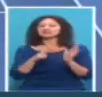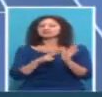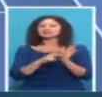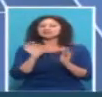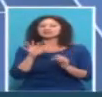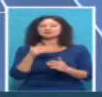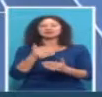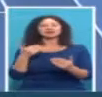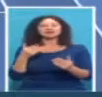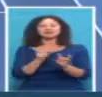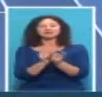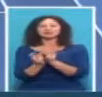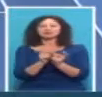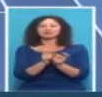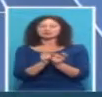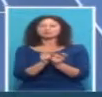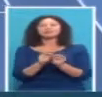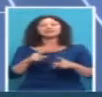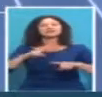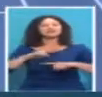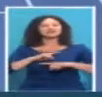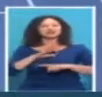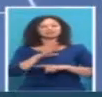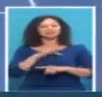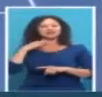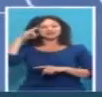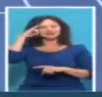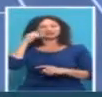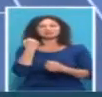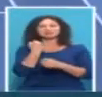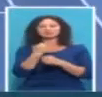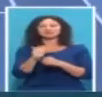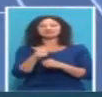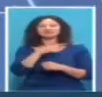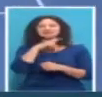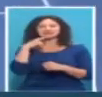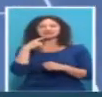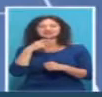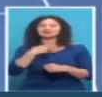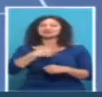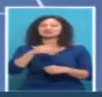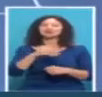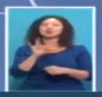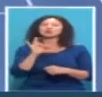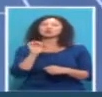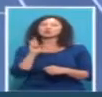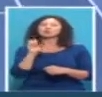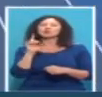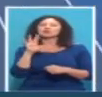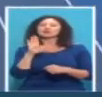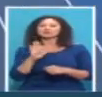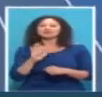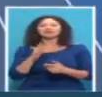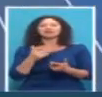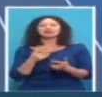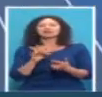октября. Ранее в борьбе за выход в четвертьфинал турнира в Вене казахстанец одержал победу над российским теннисистом Андреем Рублевым. Также вышла